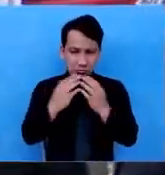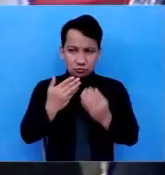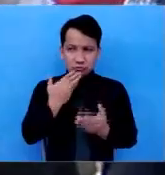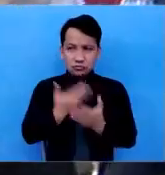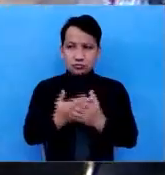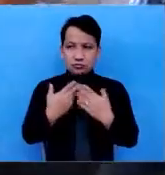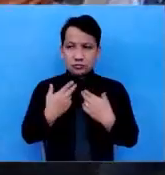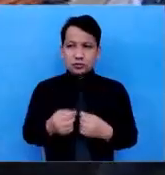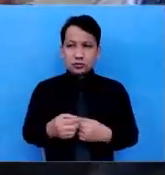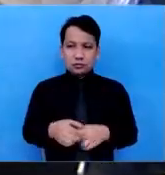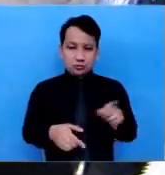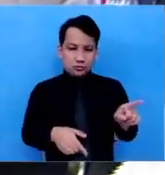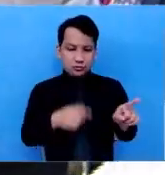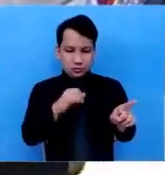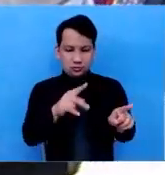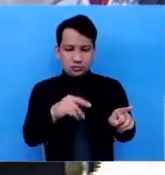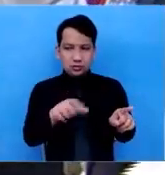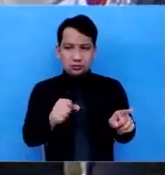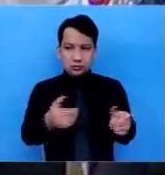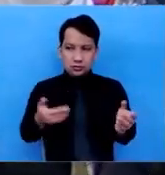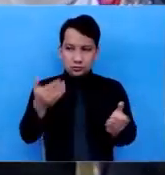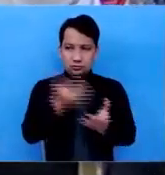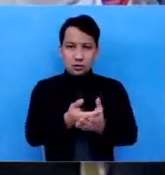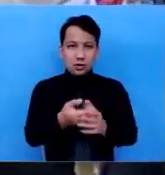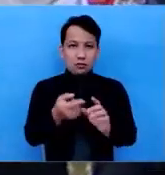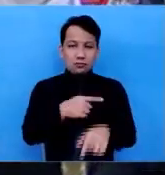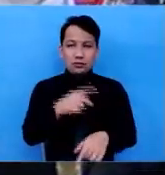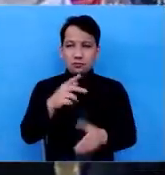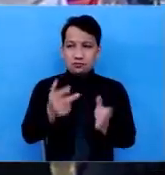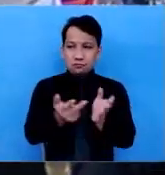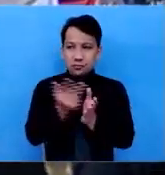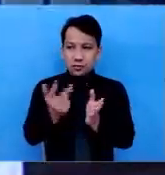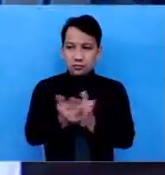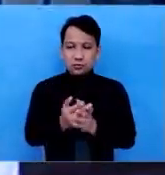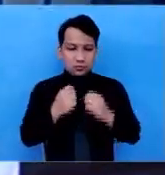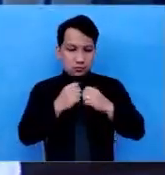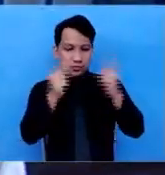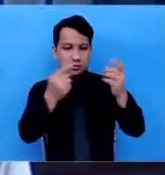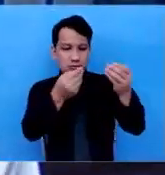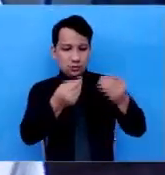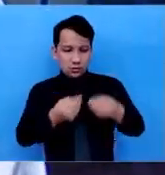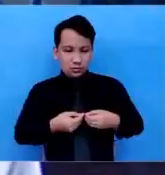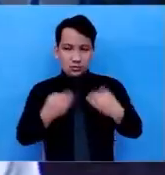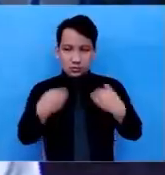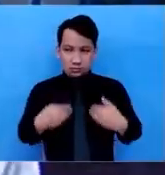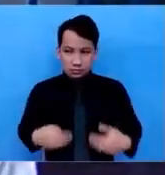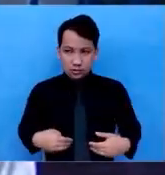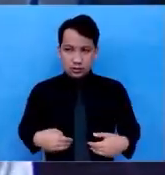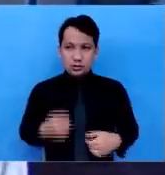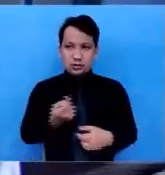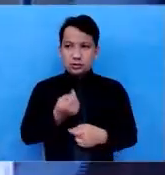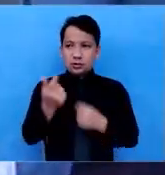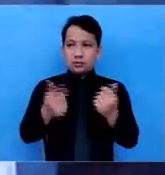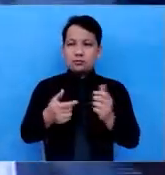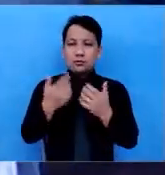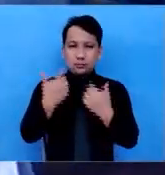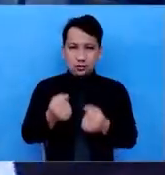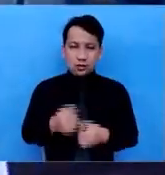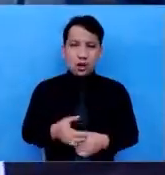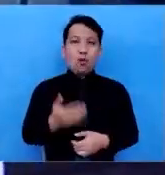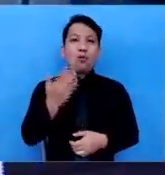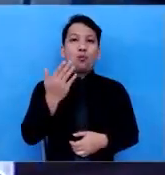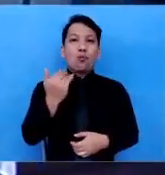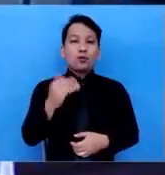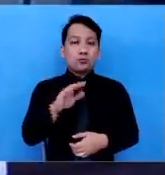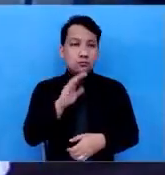lang ni Esperanza na dumayo mula Pasig. Bigyan kami ng lakas ng katawan, pagalingin kami. Kasi yung asawa ko